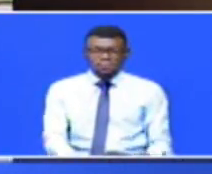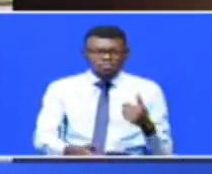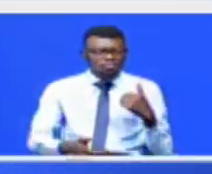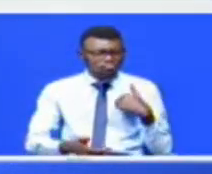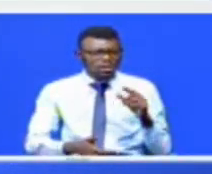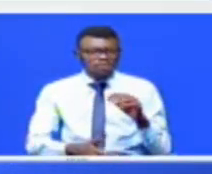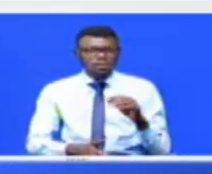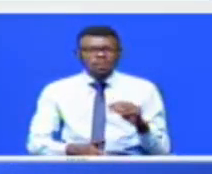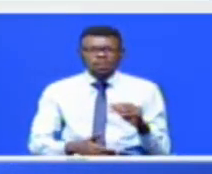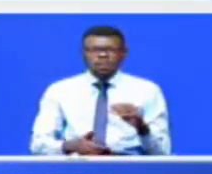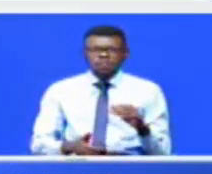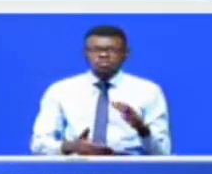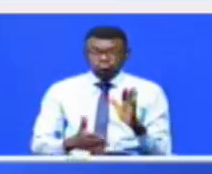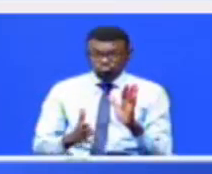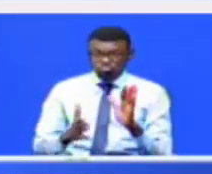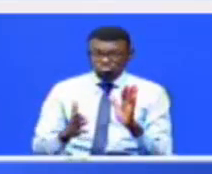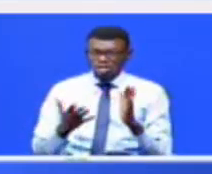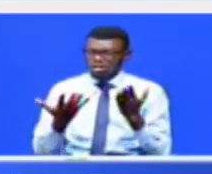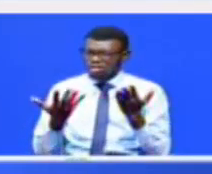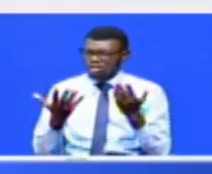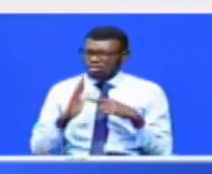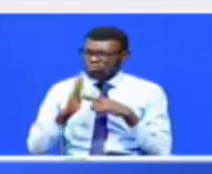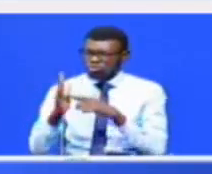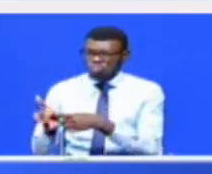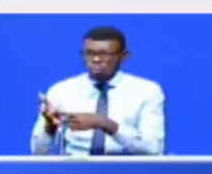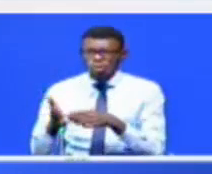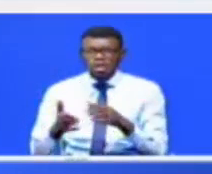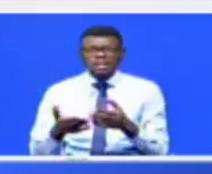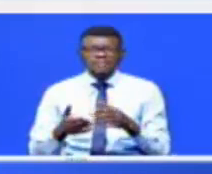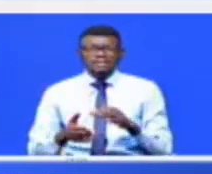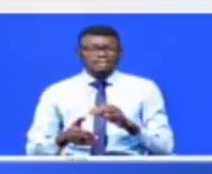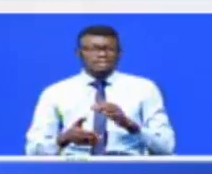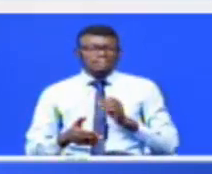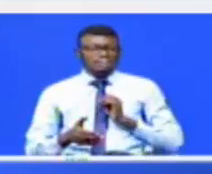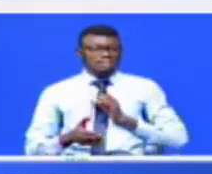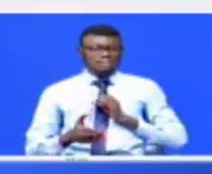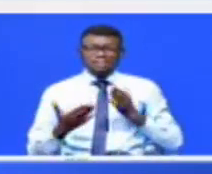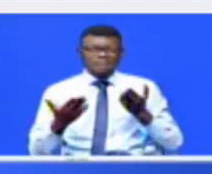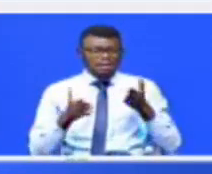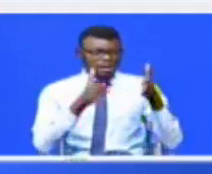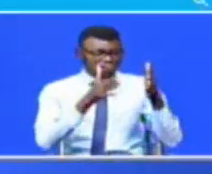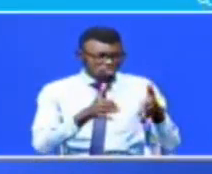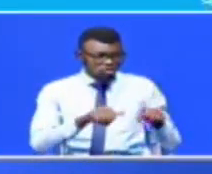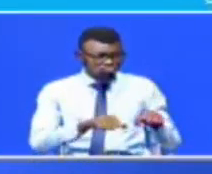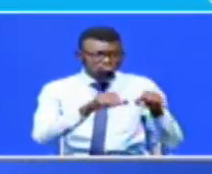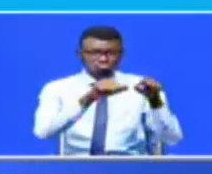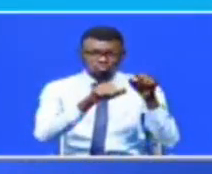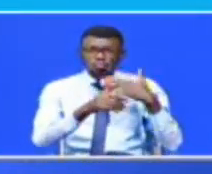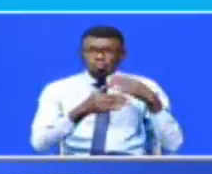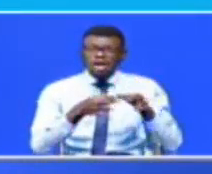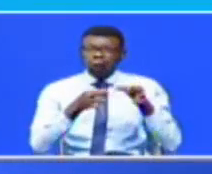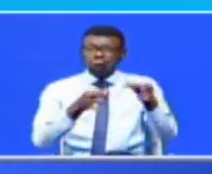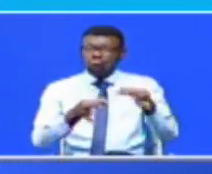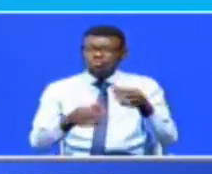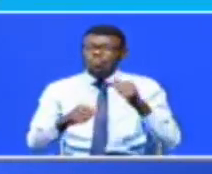ambalo tunataka mwandani wetu anadokeza kwamba kuna hofu ya karata ya kumuongezea kipindi cha tatu kuchezwa fauka ya